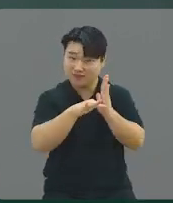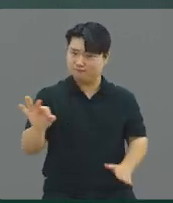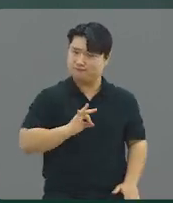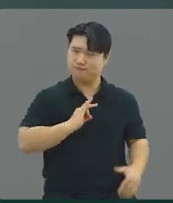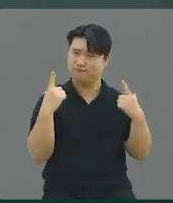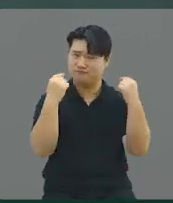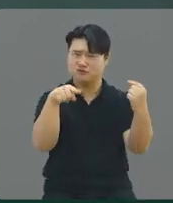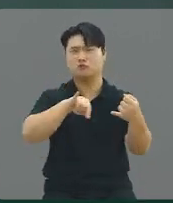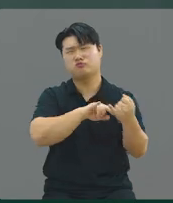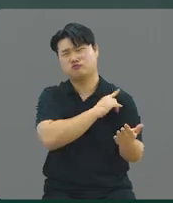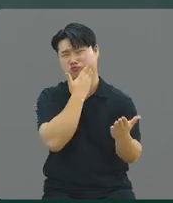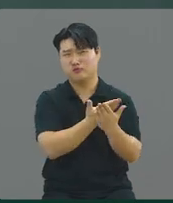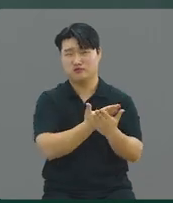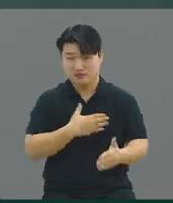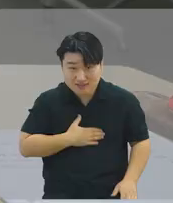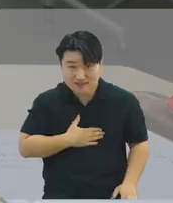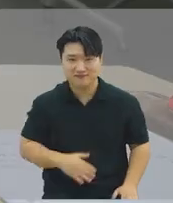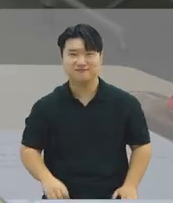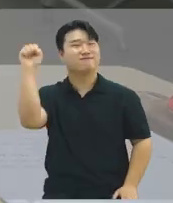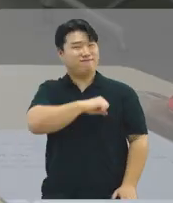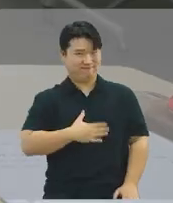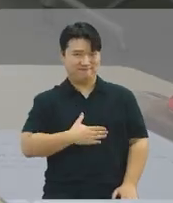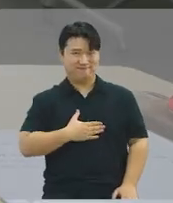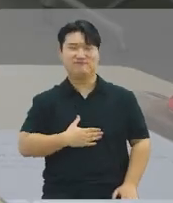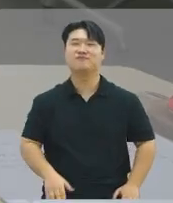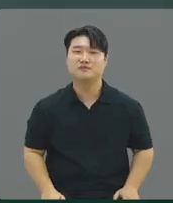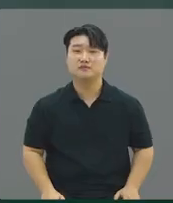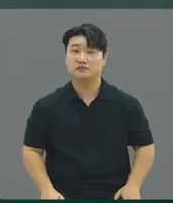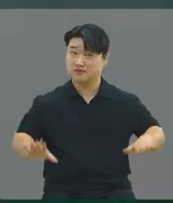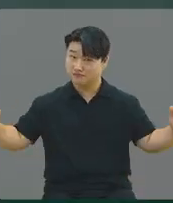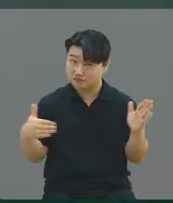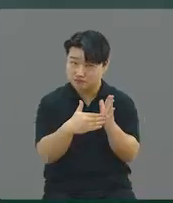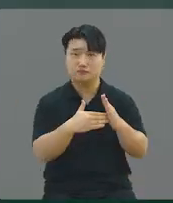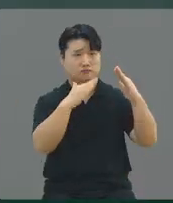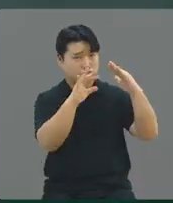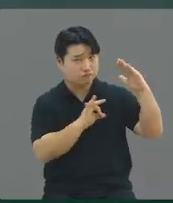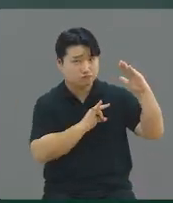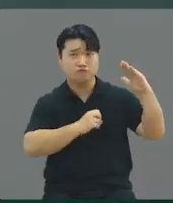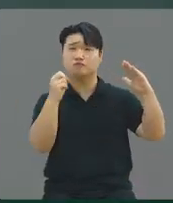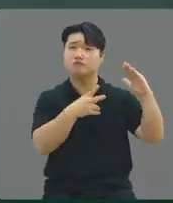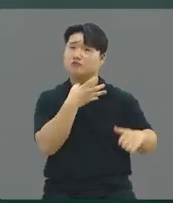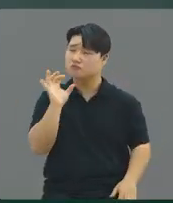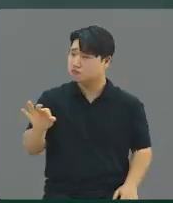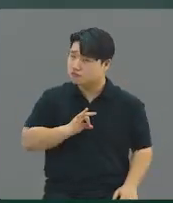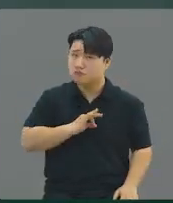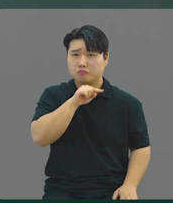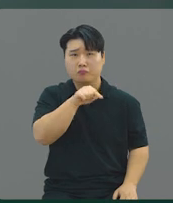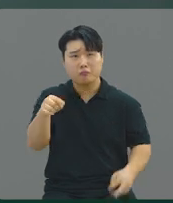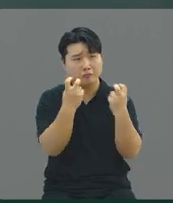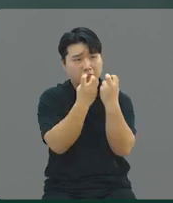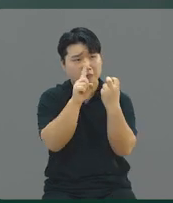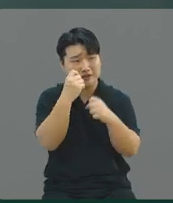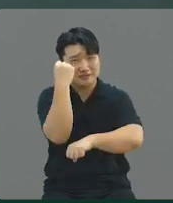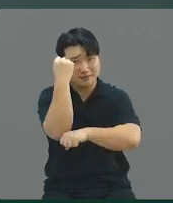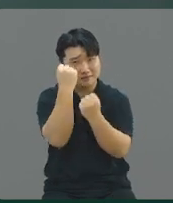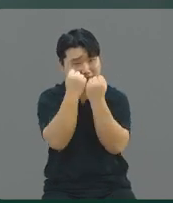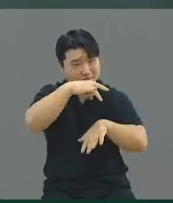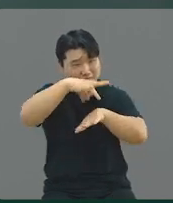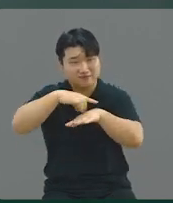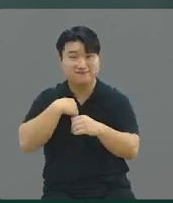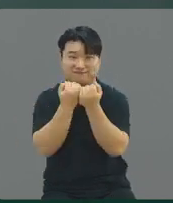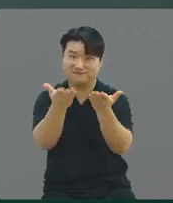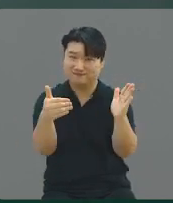겁니다. 이걸 꼭 명심하세요. 아시겠죠? 네, 알겠습니다. 여기까지가 주택연금과 국민연금에 대한